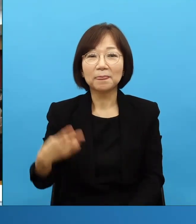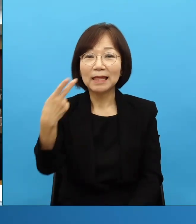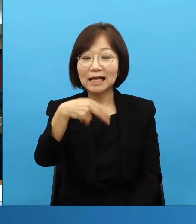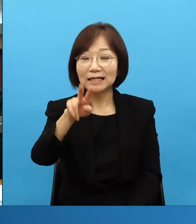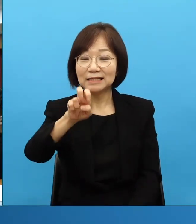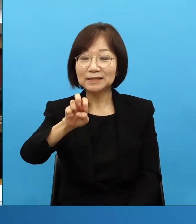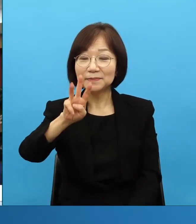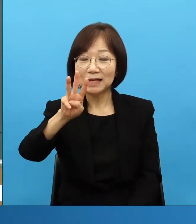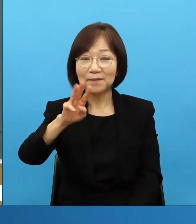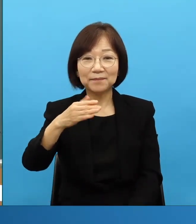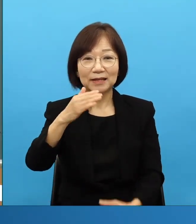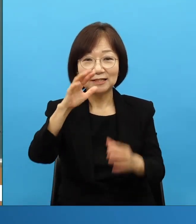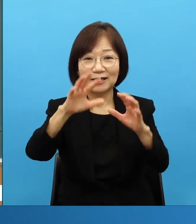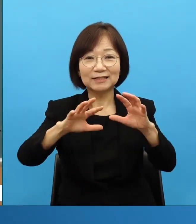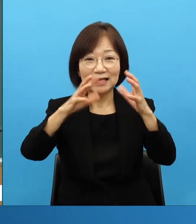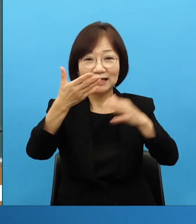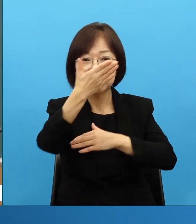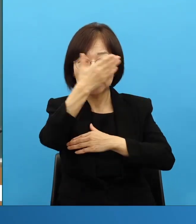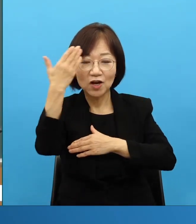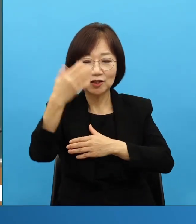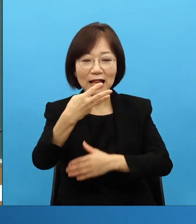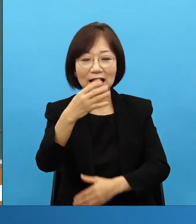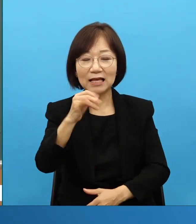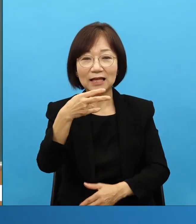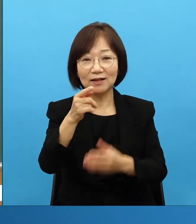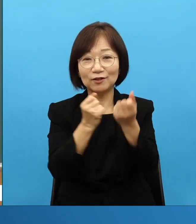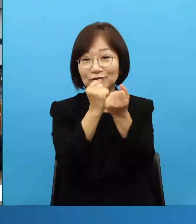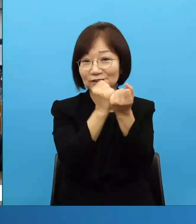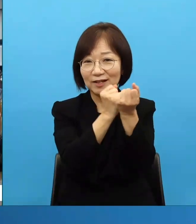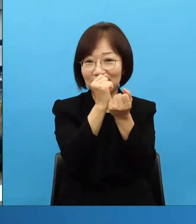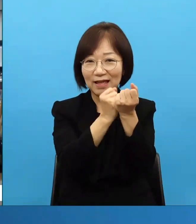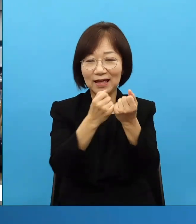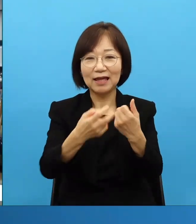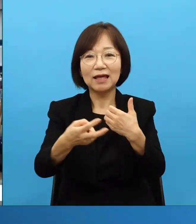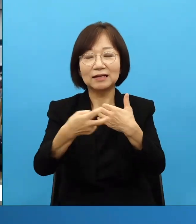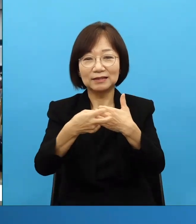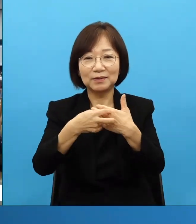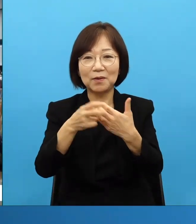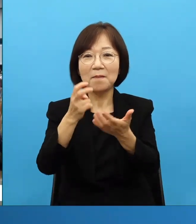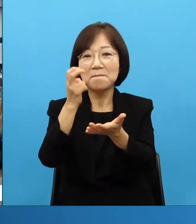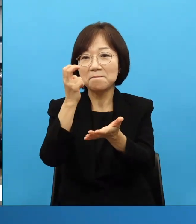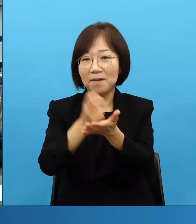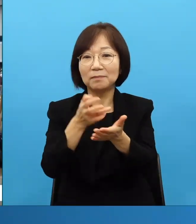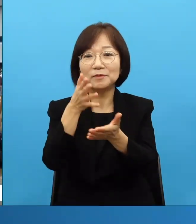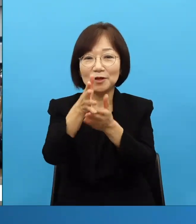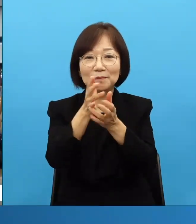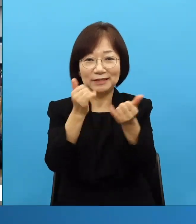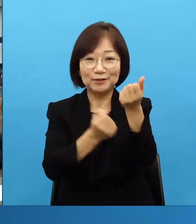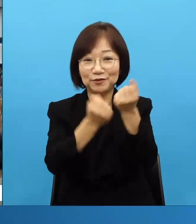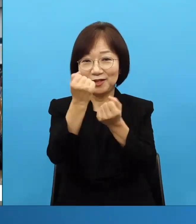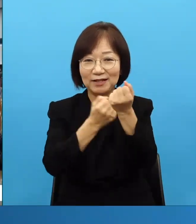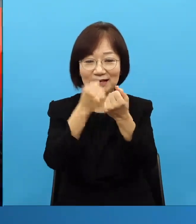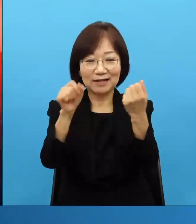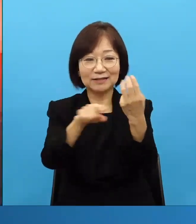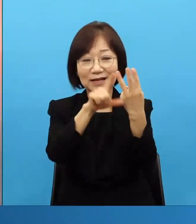2023 세계 청년 리더 수련회와 의료 법률 전문인 수련회가 오는 3월 1일 덕평 RUTC에서 열립니다.